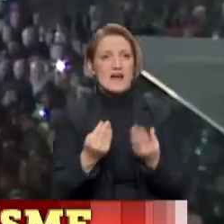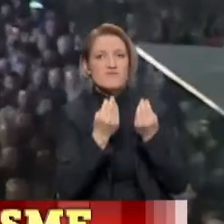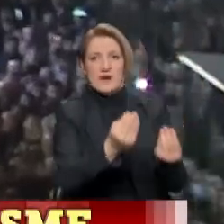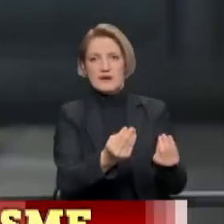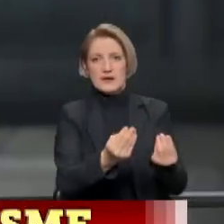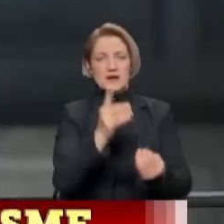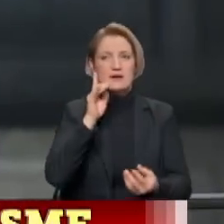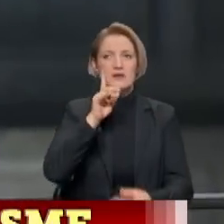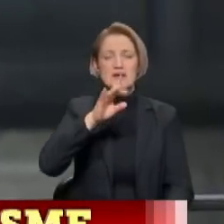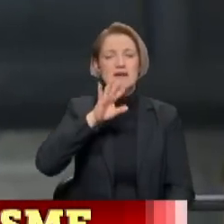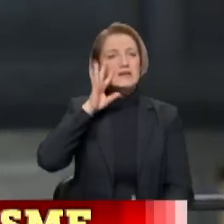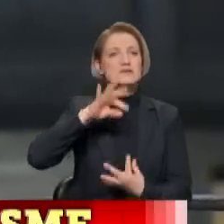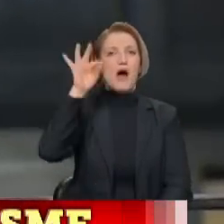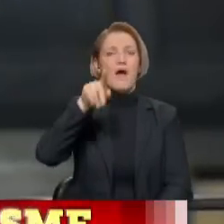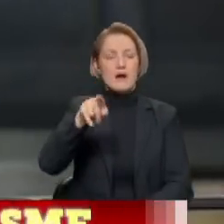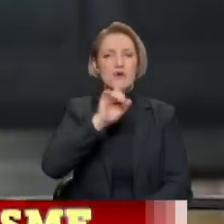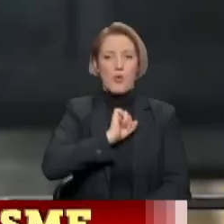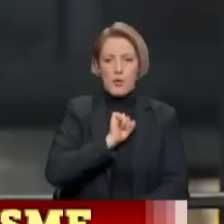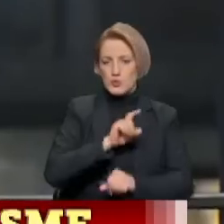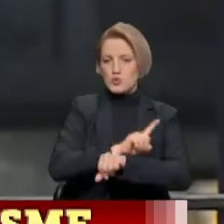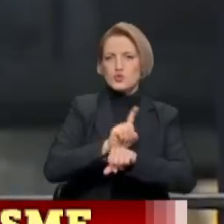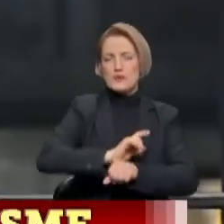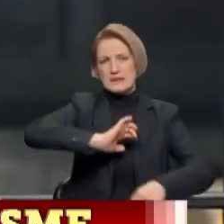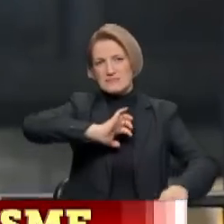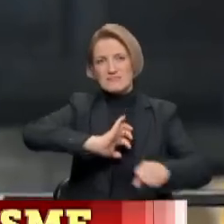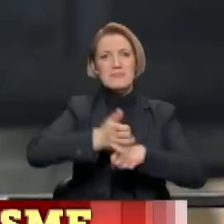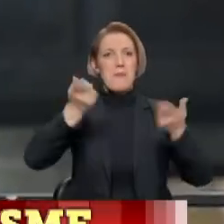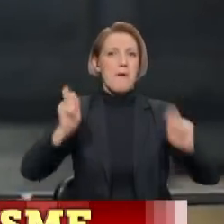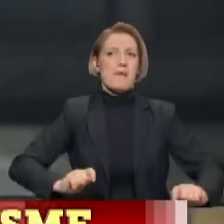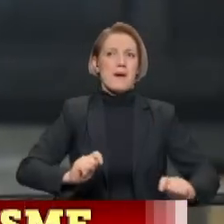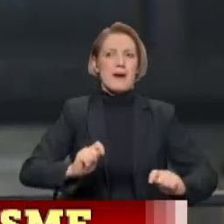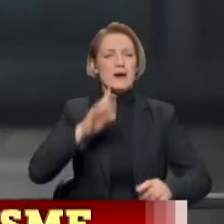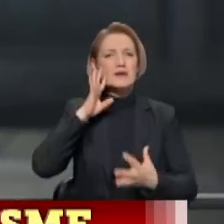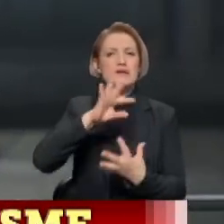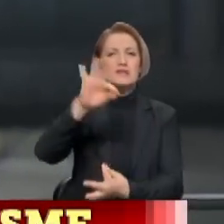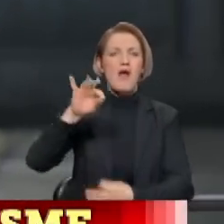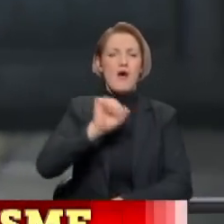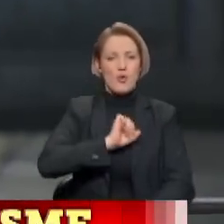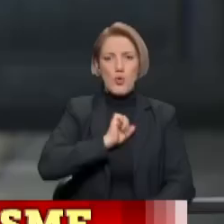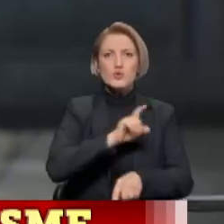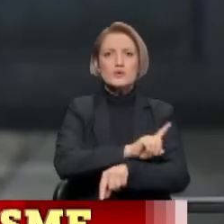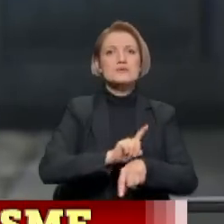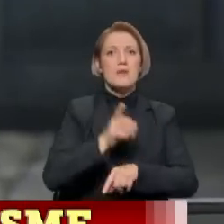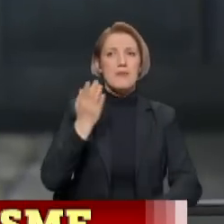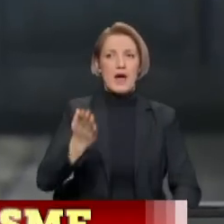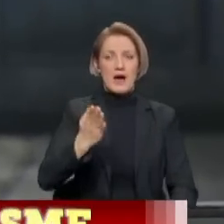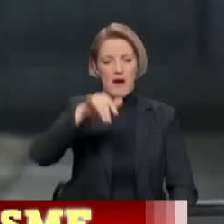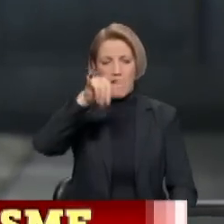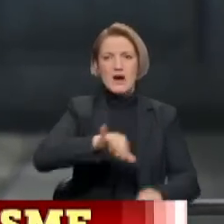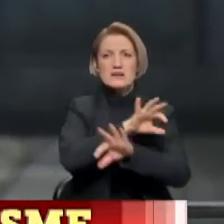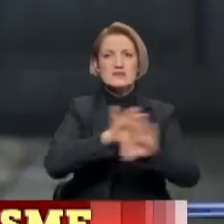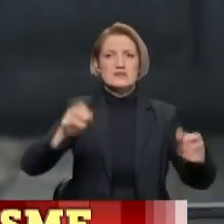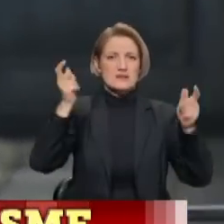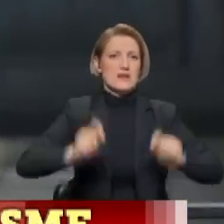verirler. İnsanlar korktuğu zaman zulüm yaparlar. İnsanlar korktuğu zaman